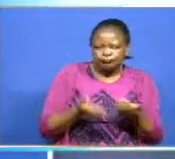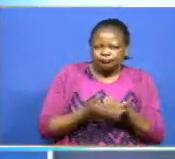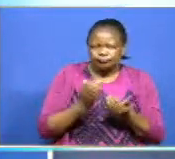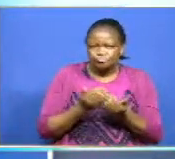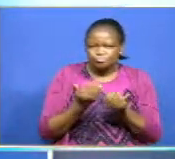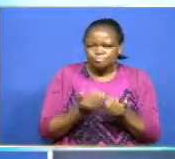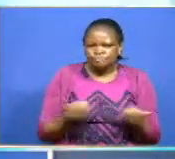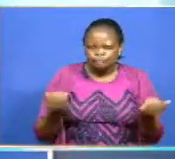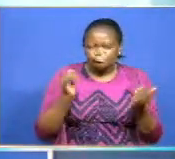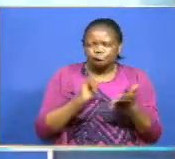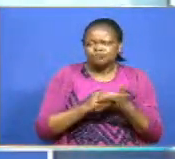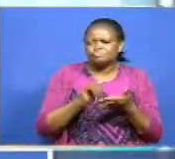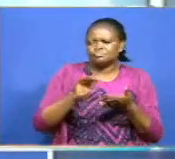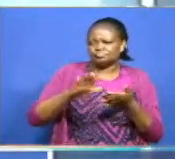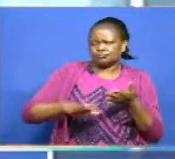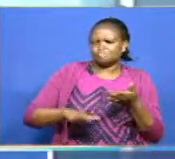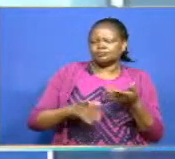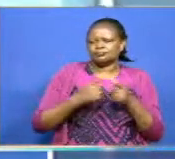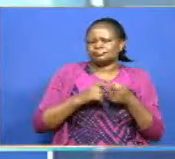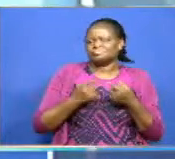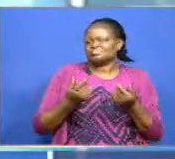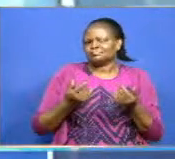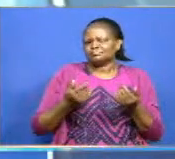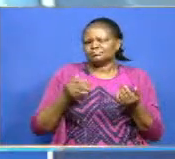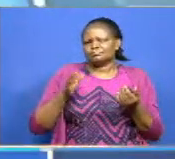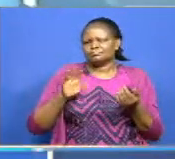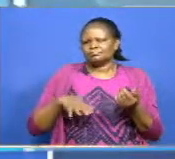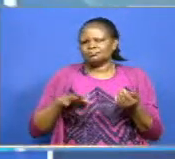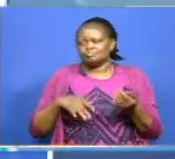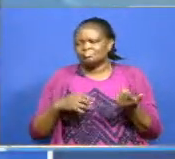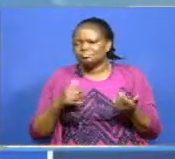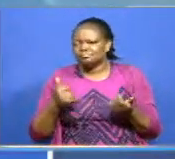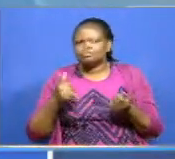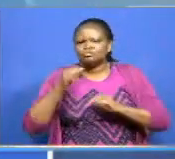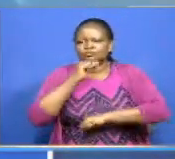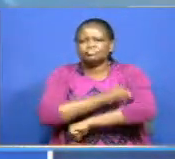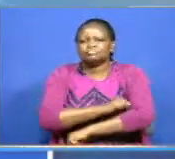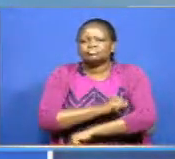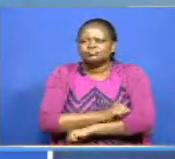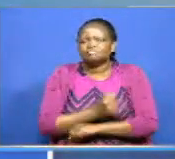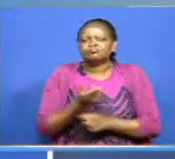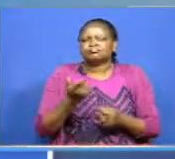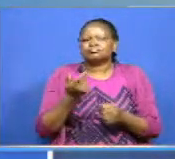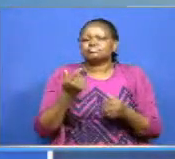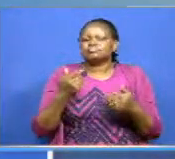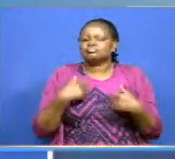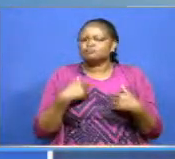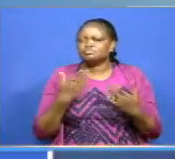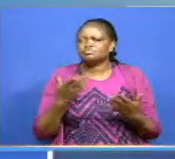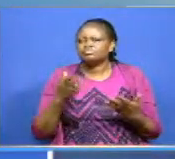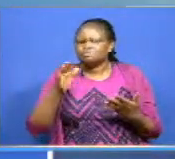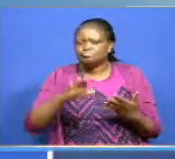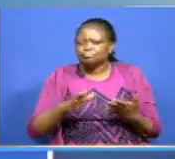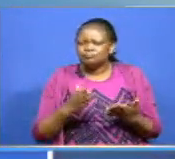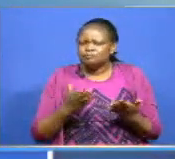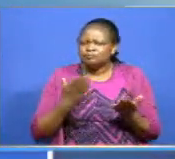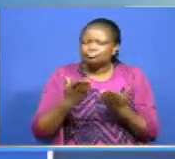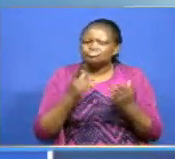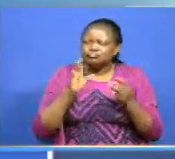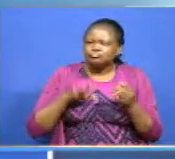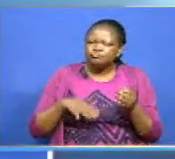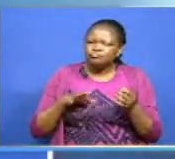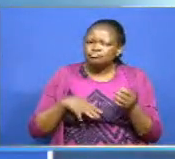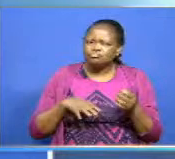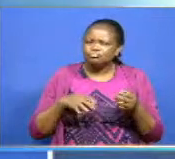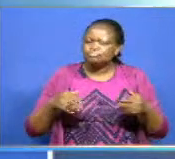walio wachanga na ambao pia ni kina mama wakiwa katika shuleni. Na je, kuna sehemu ya kuwahudumia kina mama hao